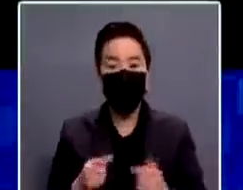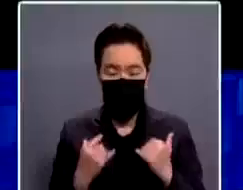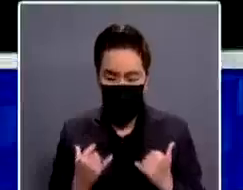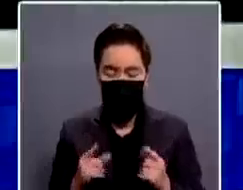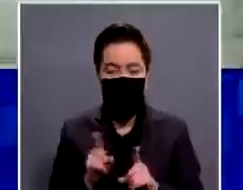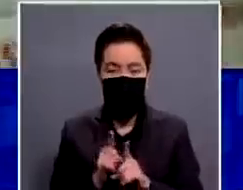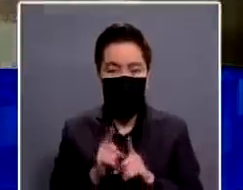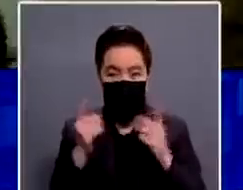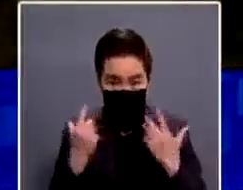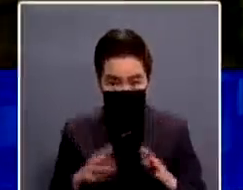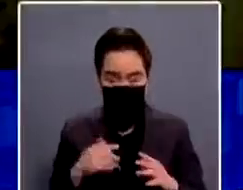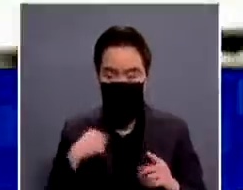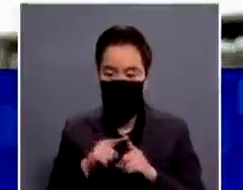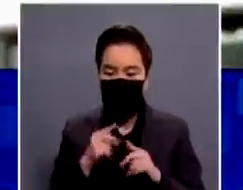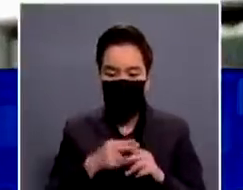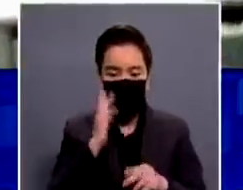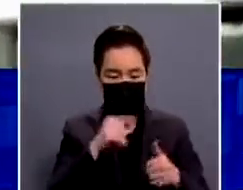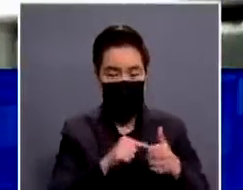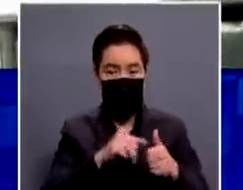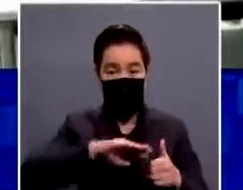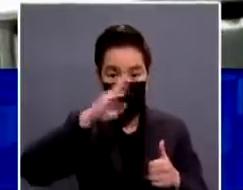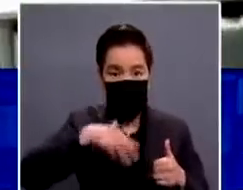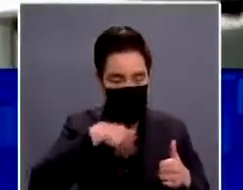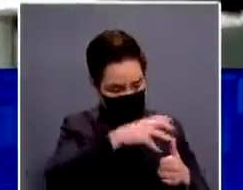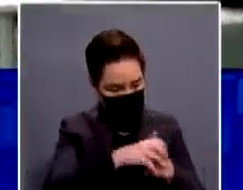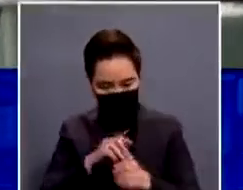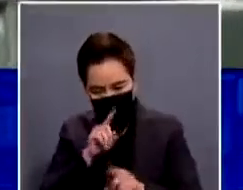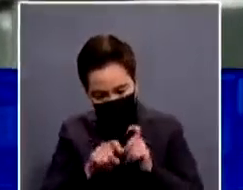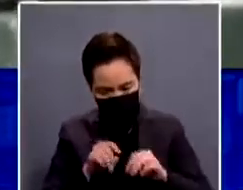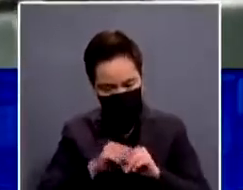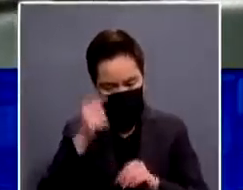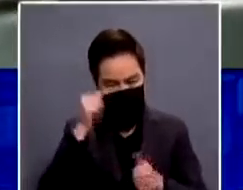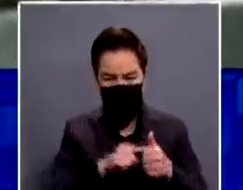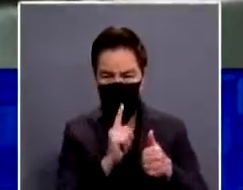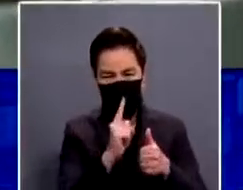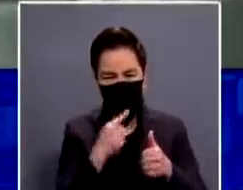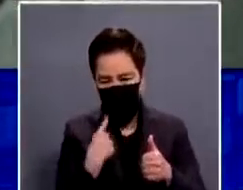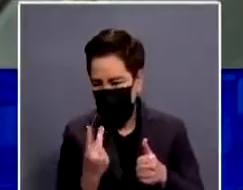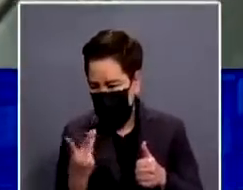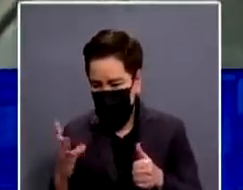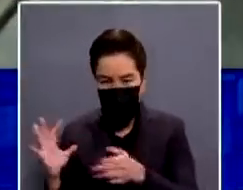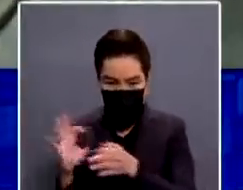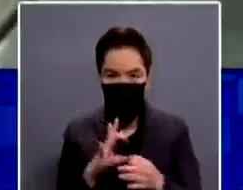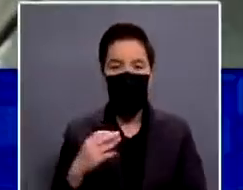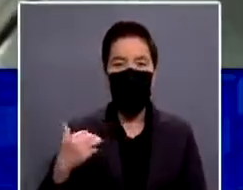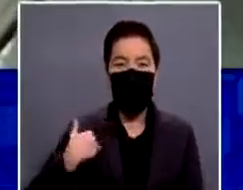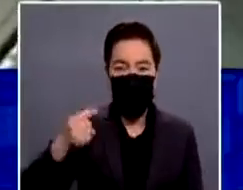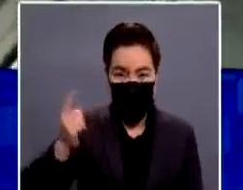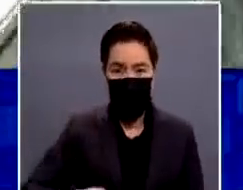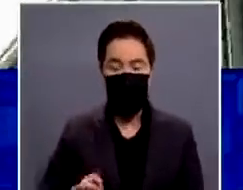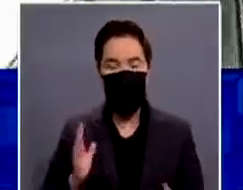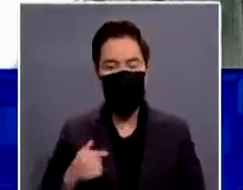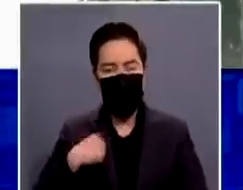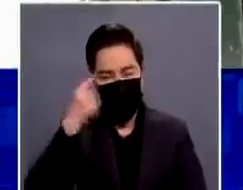คะยังเตรียมที่จะนำตัวของนายอาผะเนี่ยมาเค้นสอบเพิ่มด้วยเพราะว่าเชื่อว่าต้องมีมากกว่า1คนที่ทำเรื่องนี้แน่นอน ห